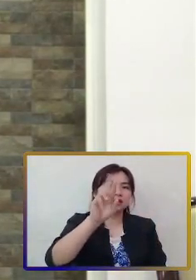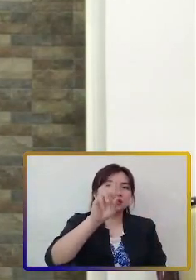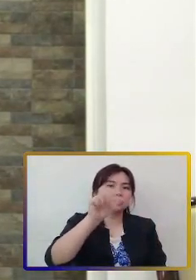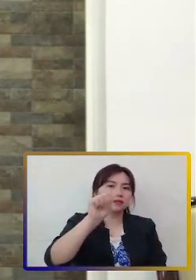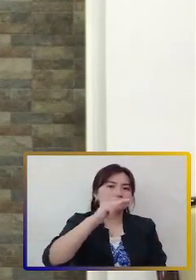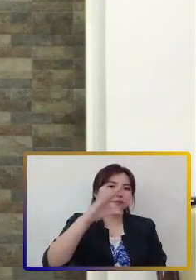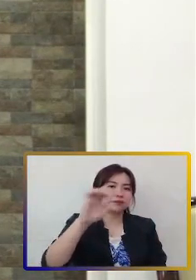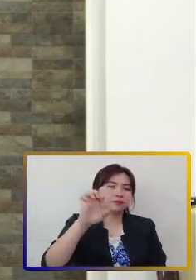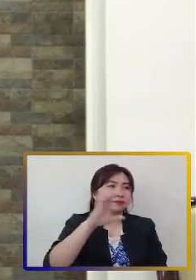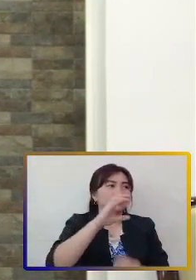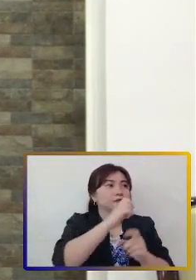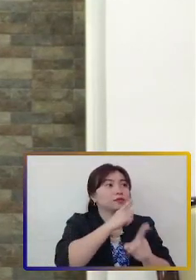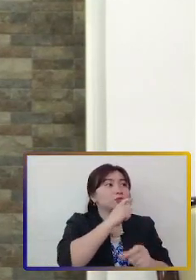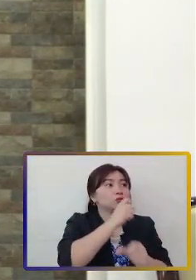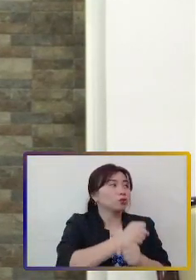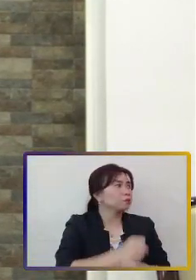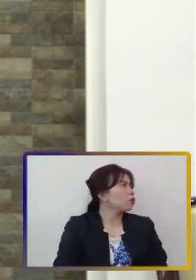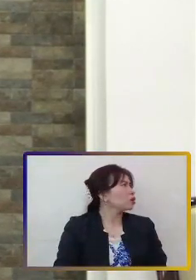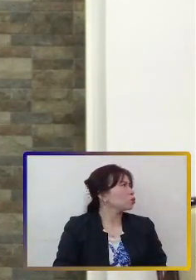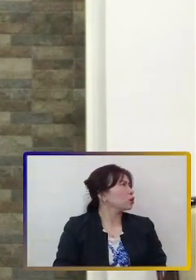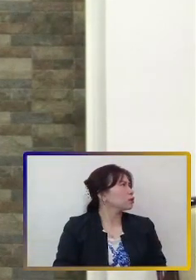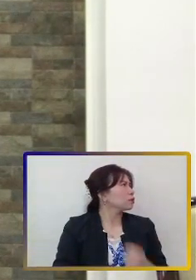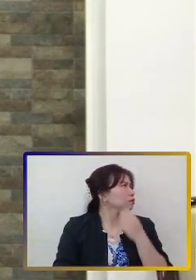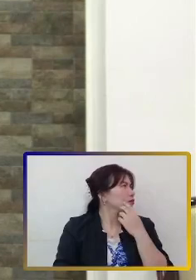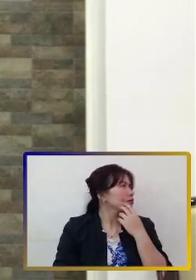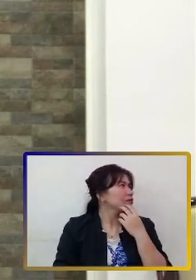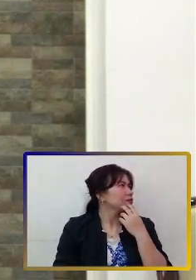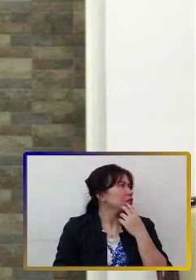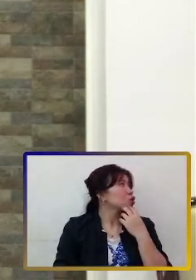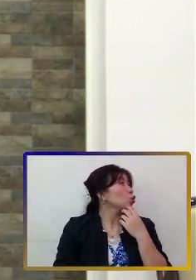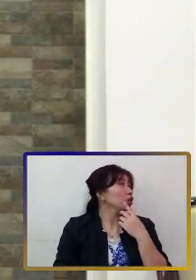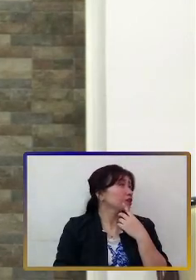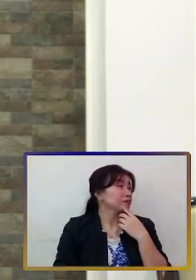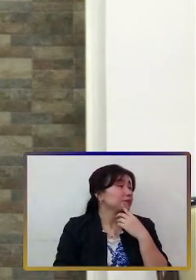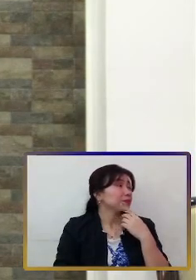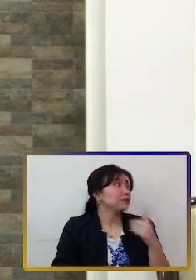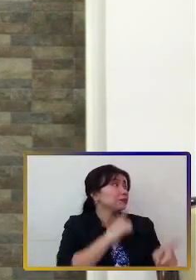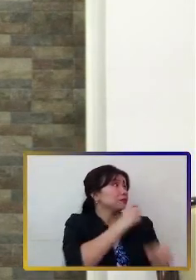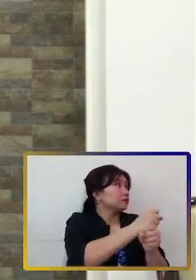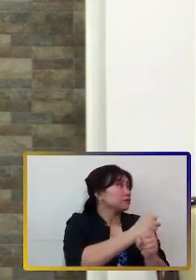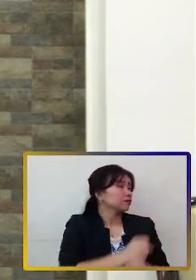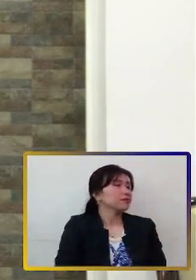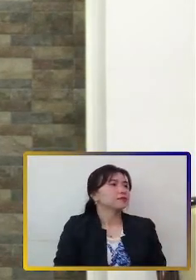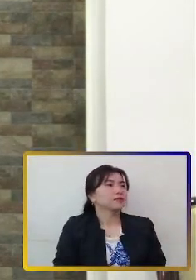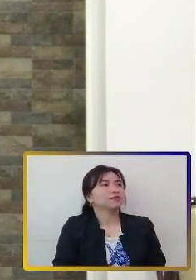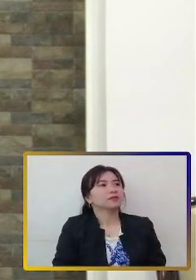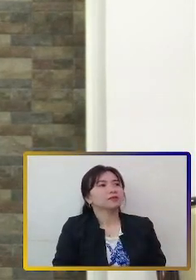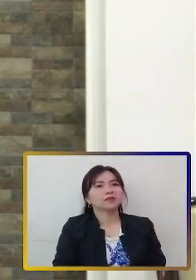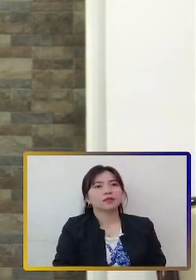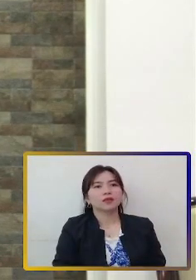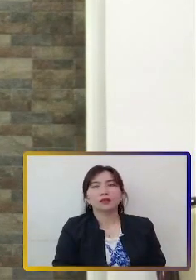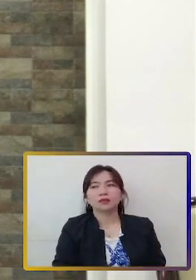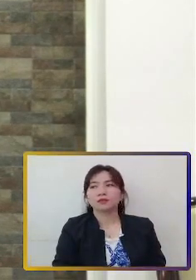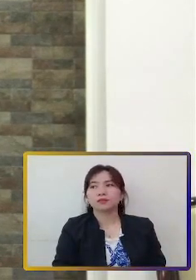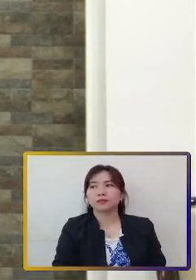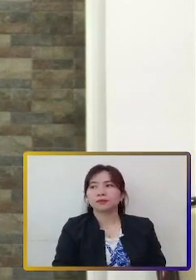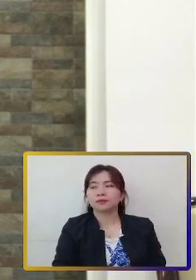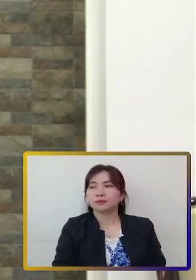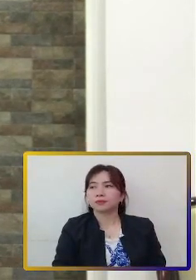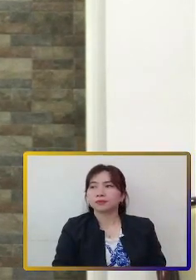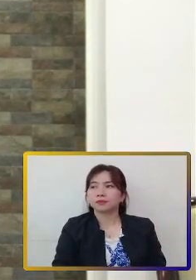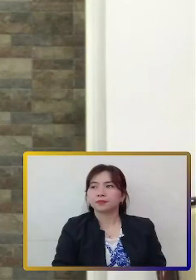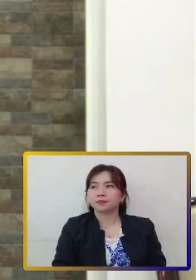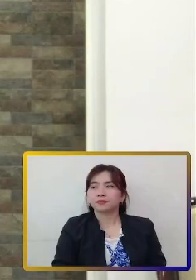ng kumpyansa at pagtitiwala This is something that we really needed sa pagpapatuloy natin sa